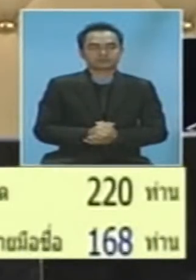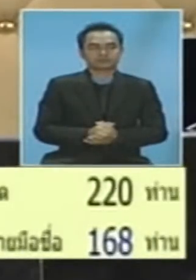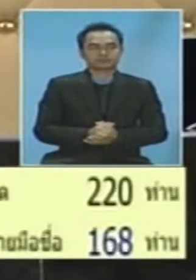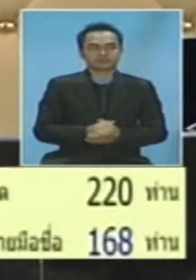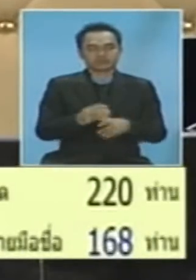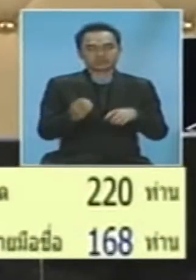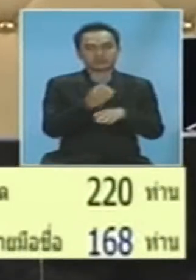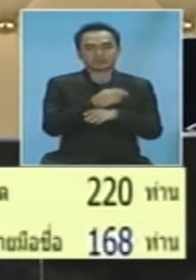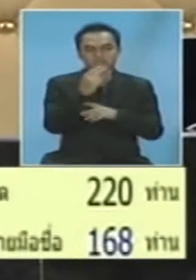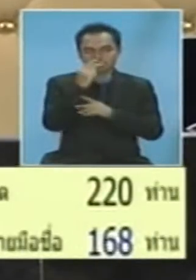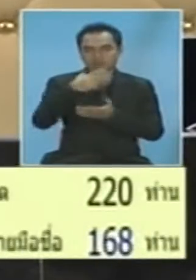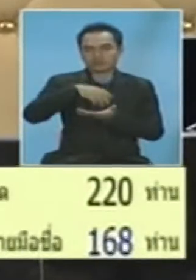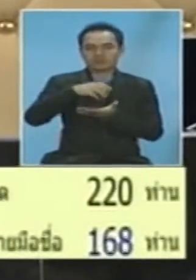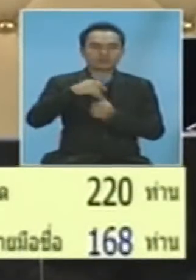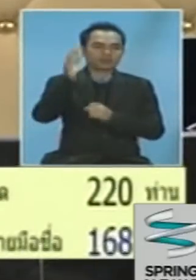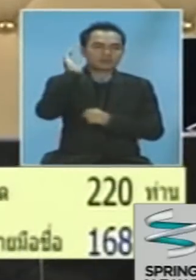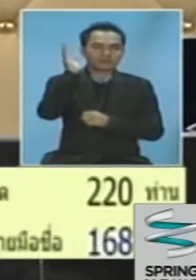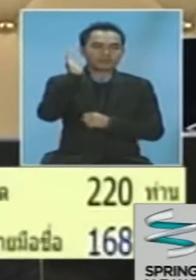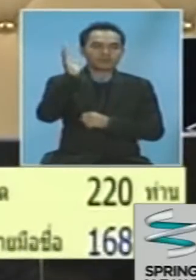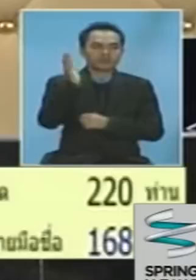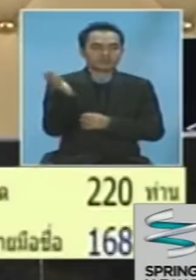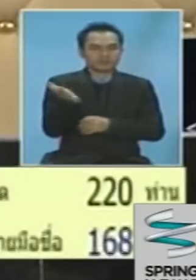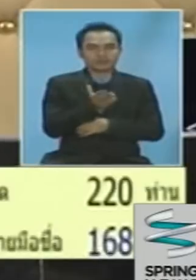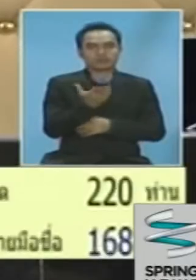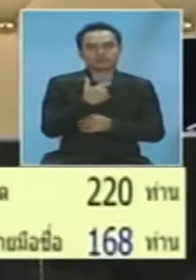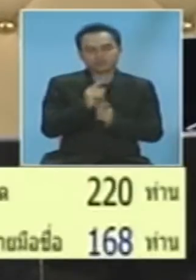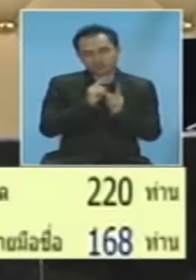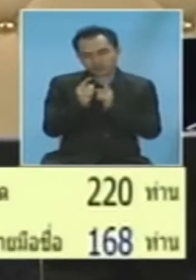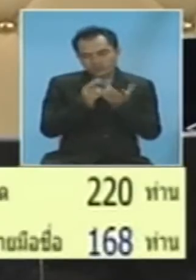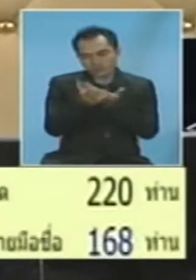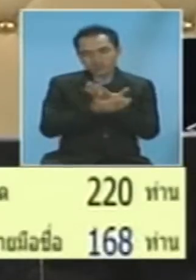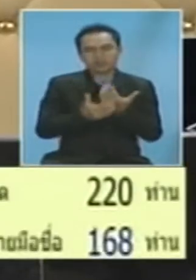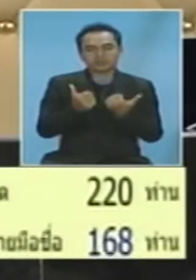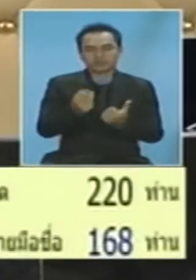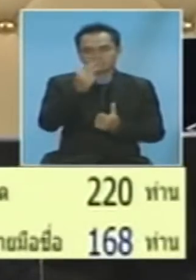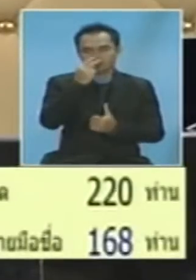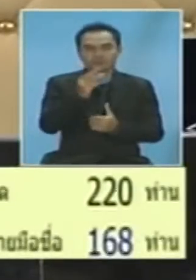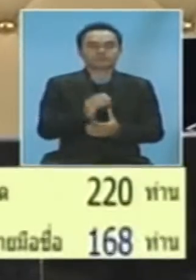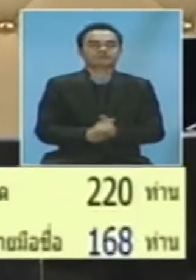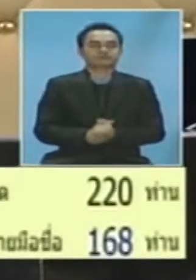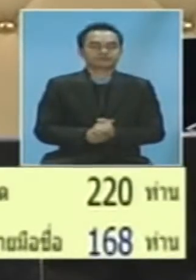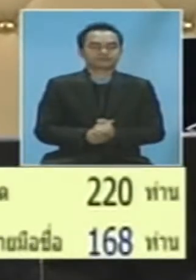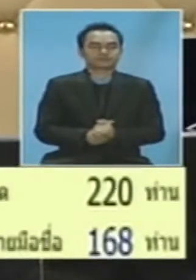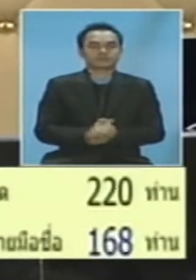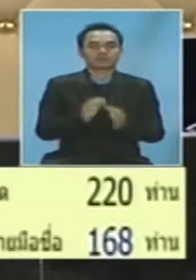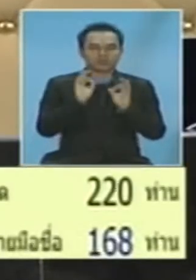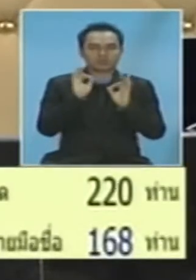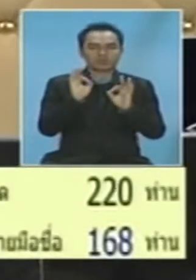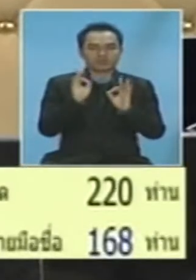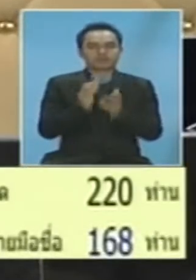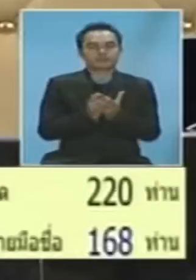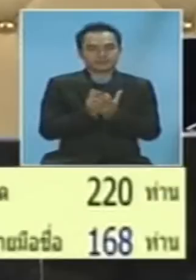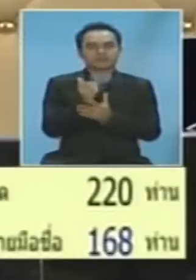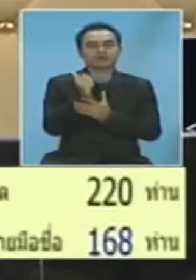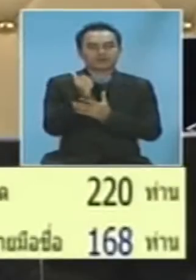ฉายเพื่อประกอบการแถลงการปิดสำนวนเมื่อดูแล้วก็เห็นว่าสมควรอนุญาตผมพิจ